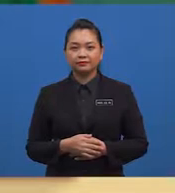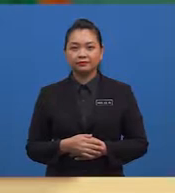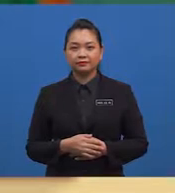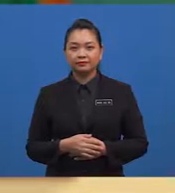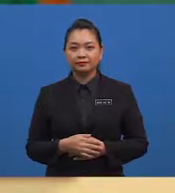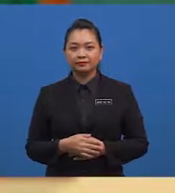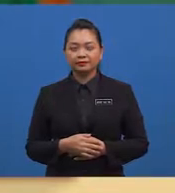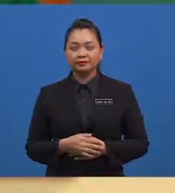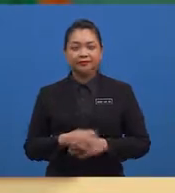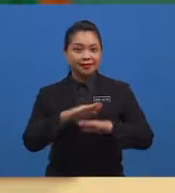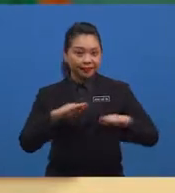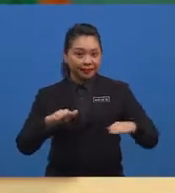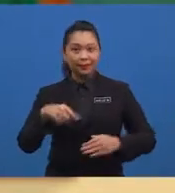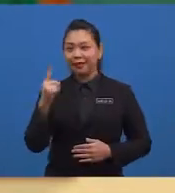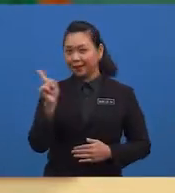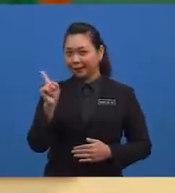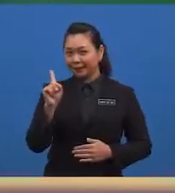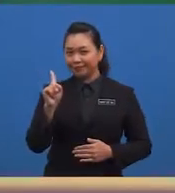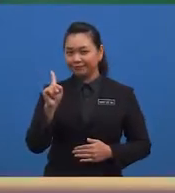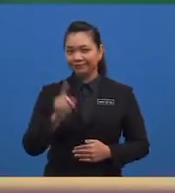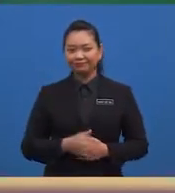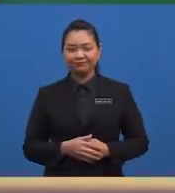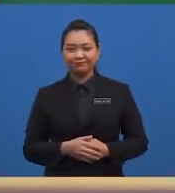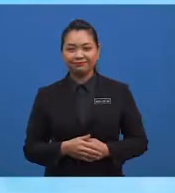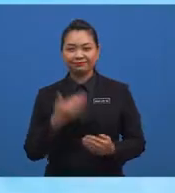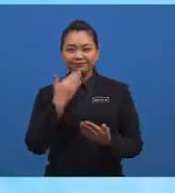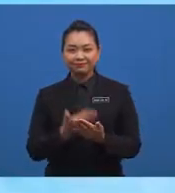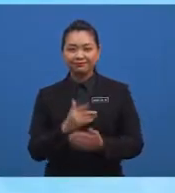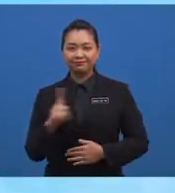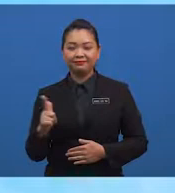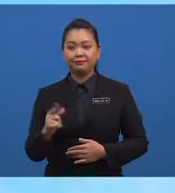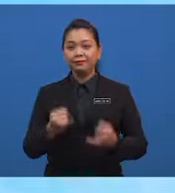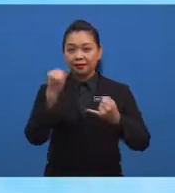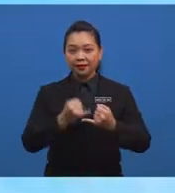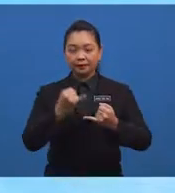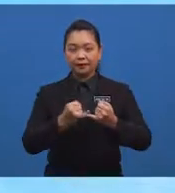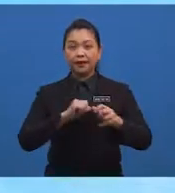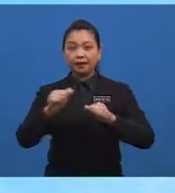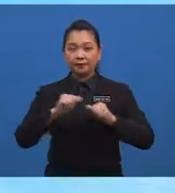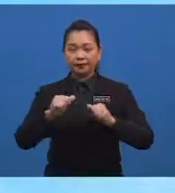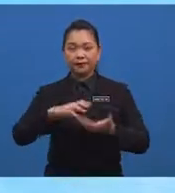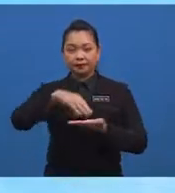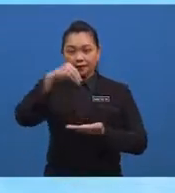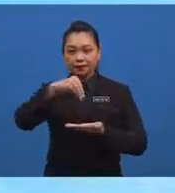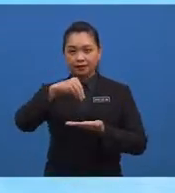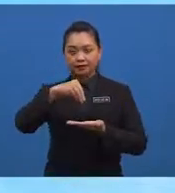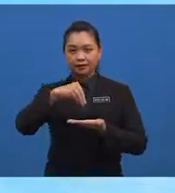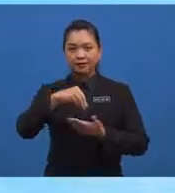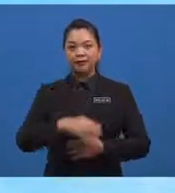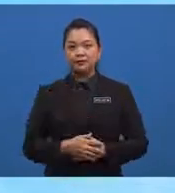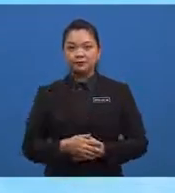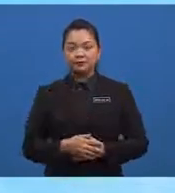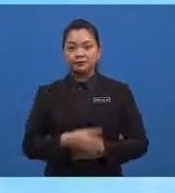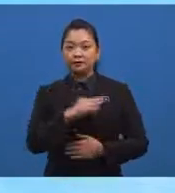akhir. Jangan ke mana-mana ya. Baiklah, pada akhir aktiviti pengajaran